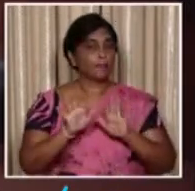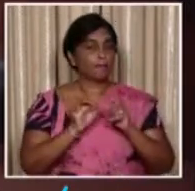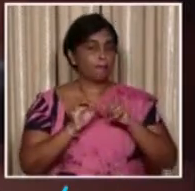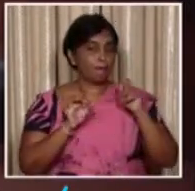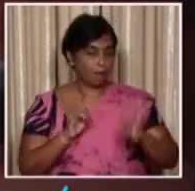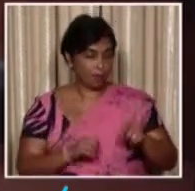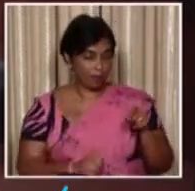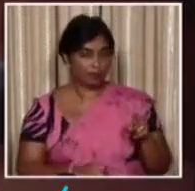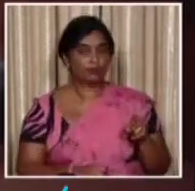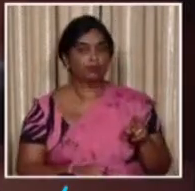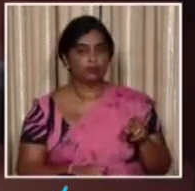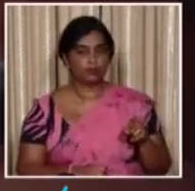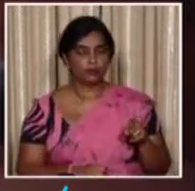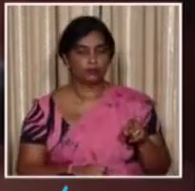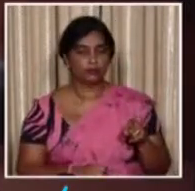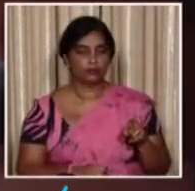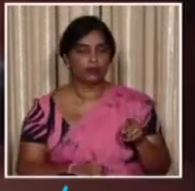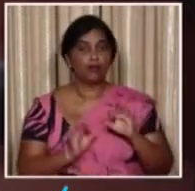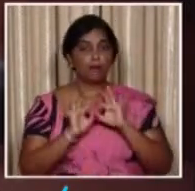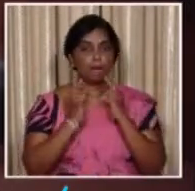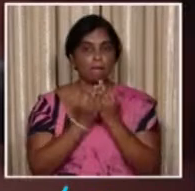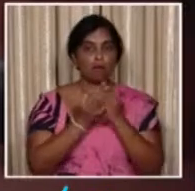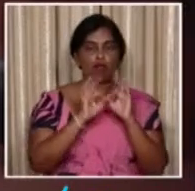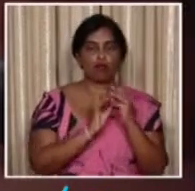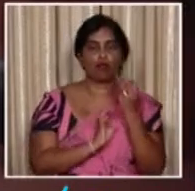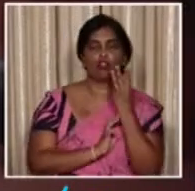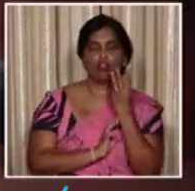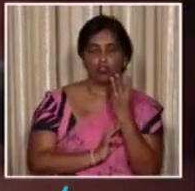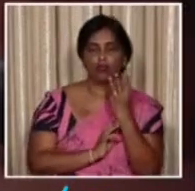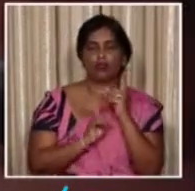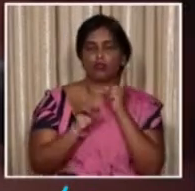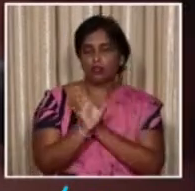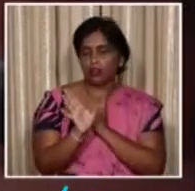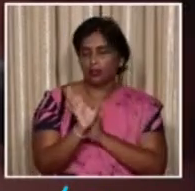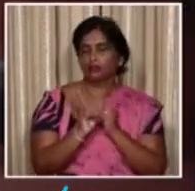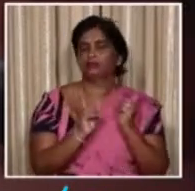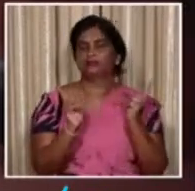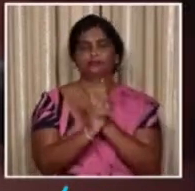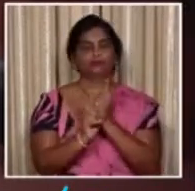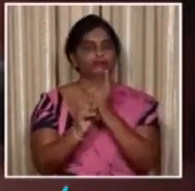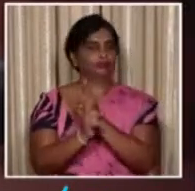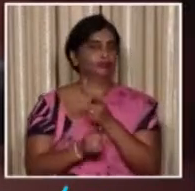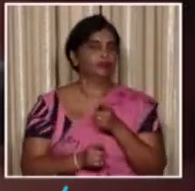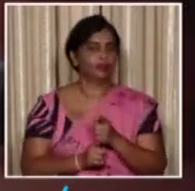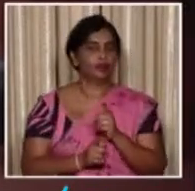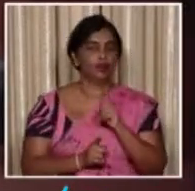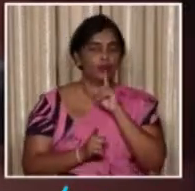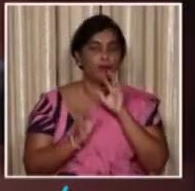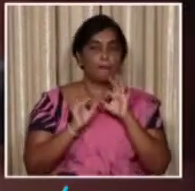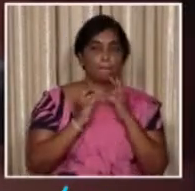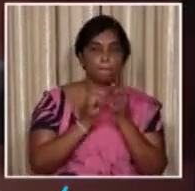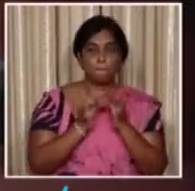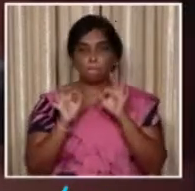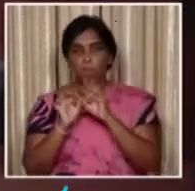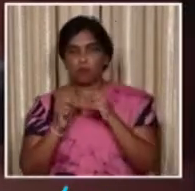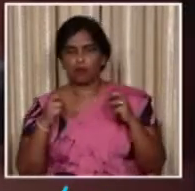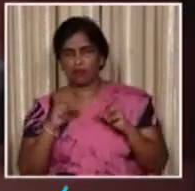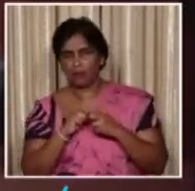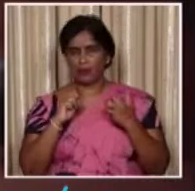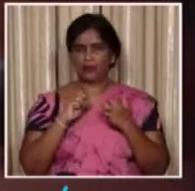मंडलय पौल् तुनक् अते हेमदामत् एक गवसिनवा विटक मे पौल् पौल् आरौल्